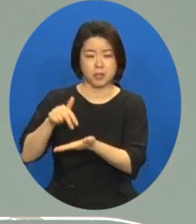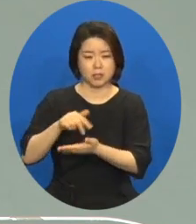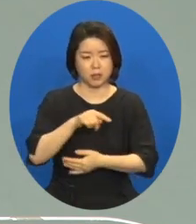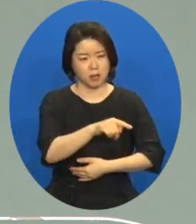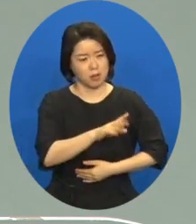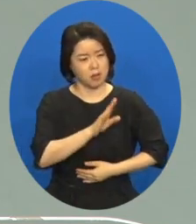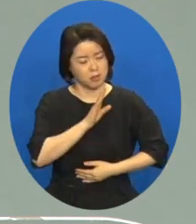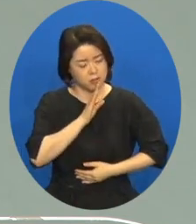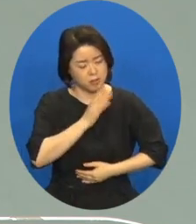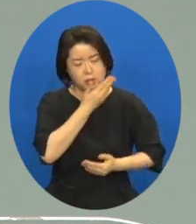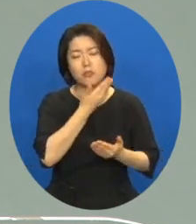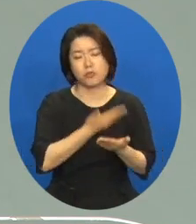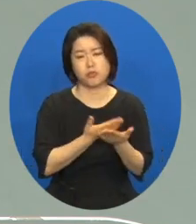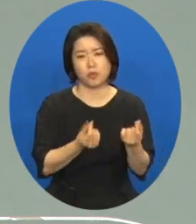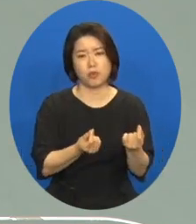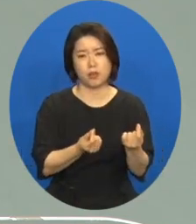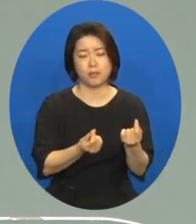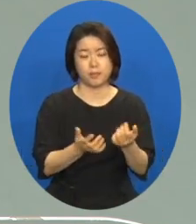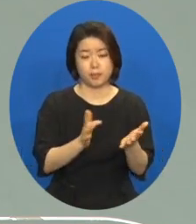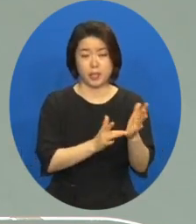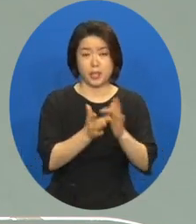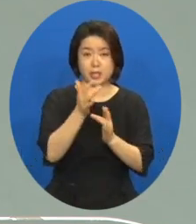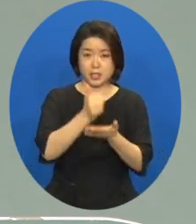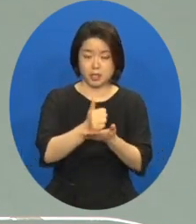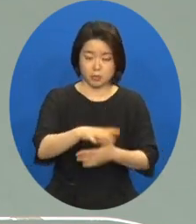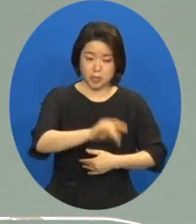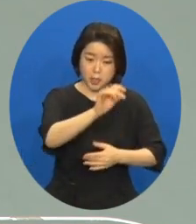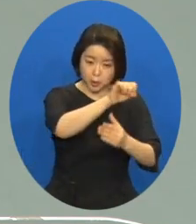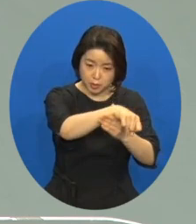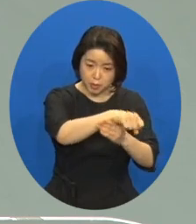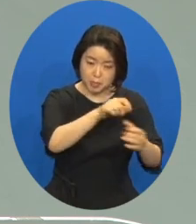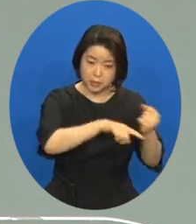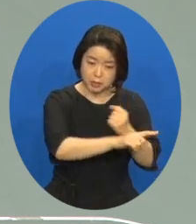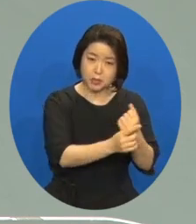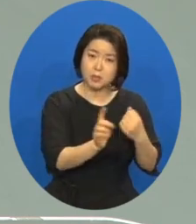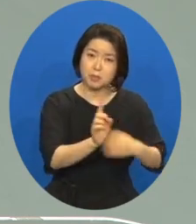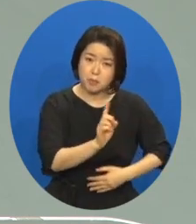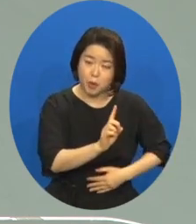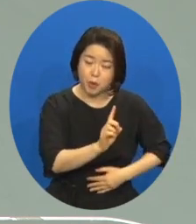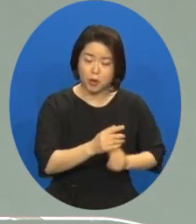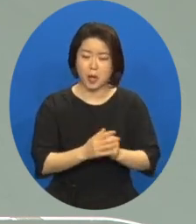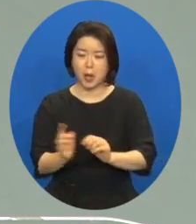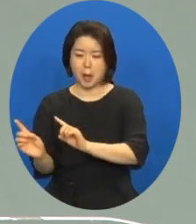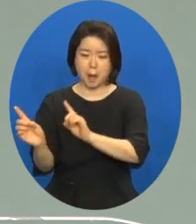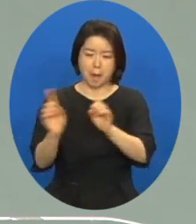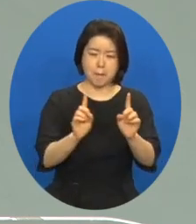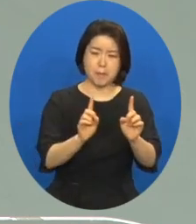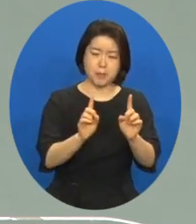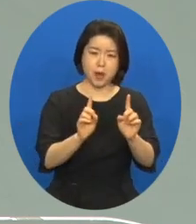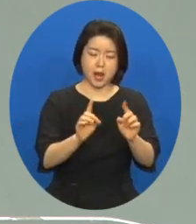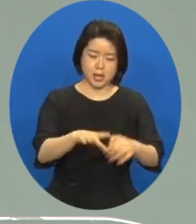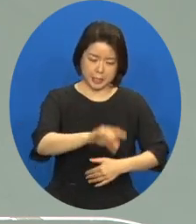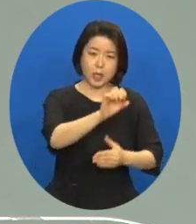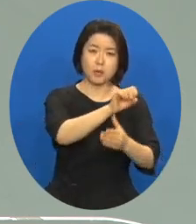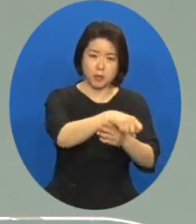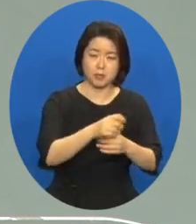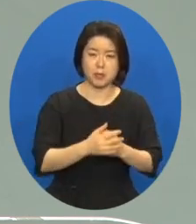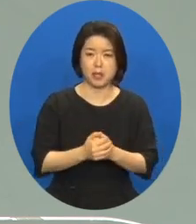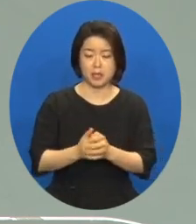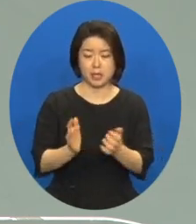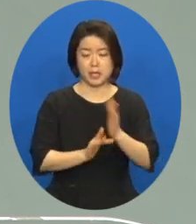너무너무 중요한 거죠. 예수님이 첫 열매라는 의미는 부활의 첫 열매라는 거예요.